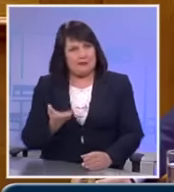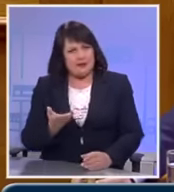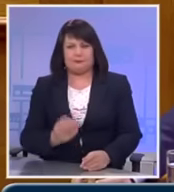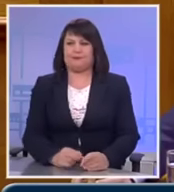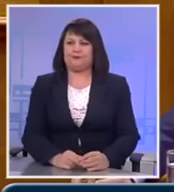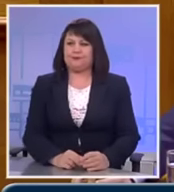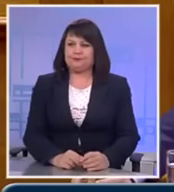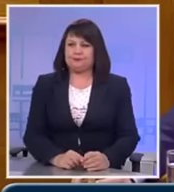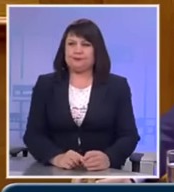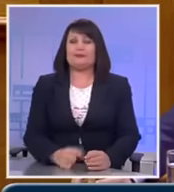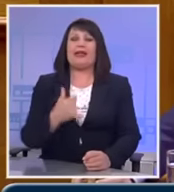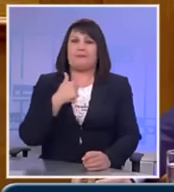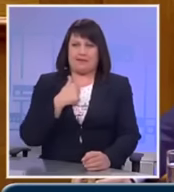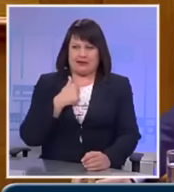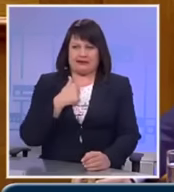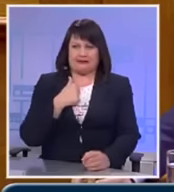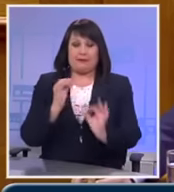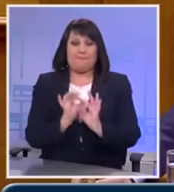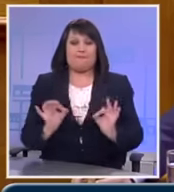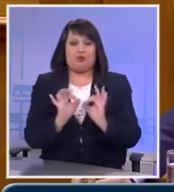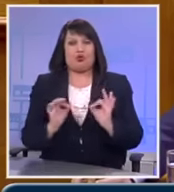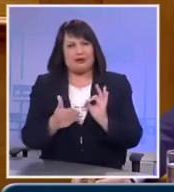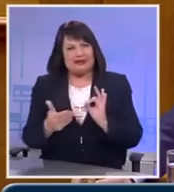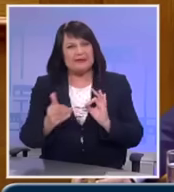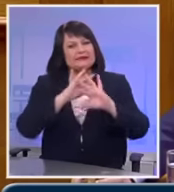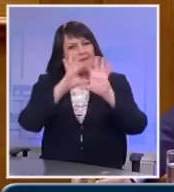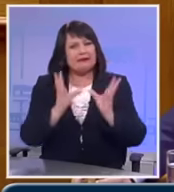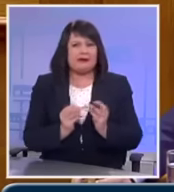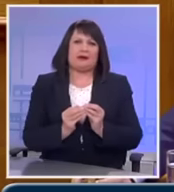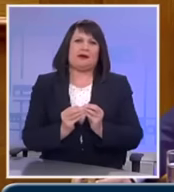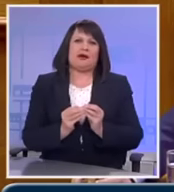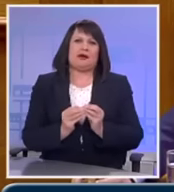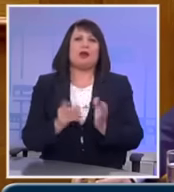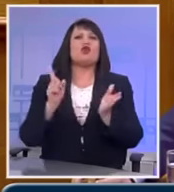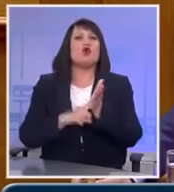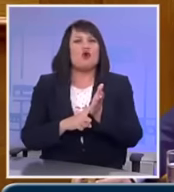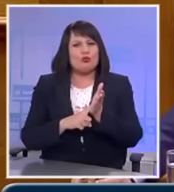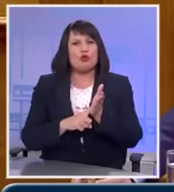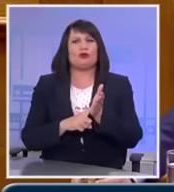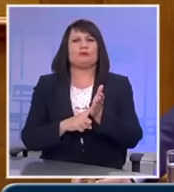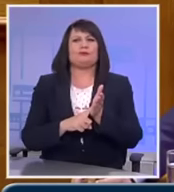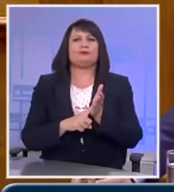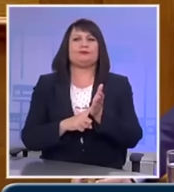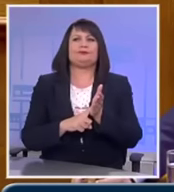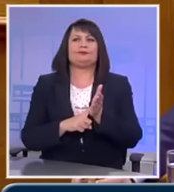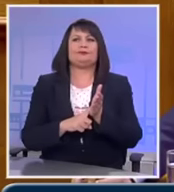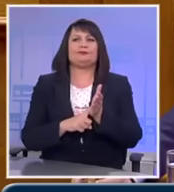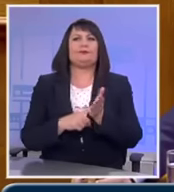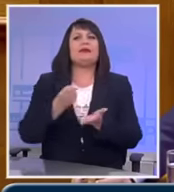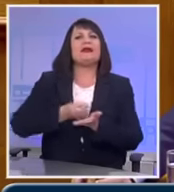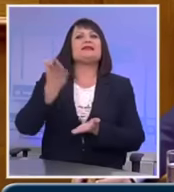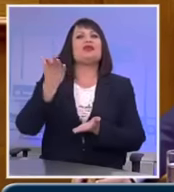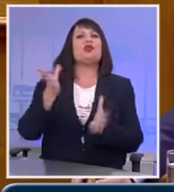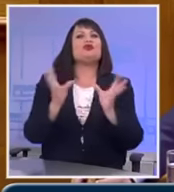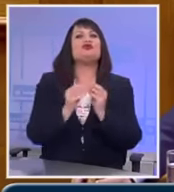αξιολόγηση εμείς ετοιμάζουμε έναν συνολικό νόμο για την αξιολόγηση